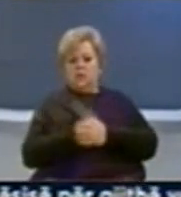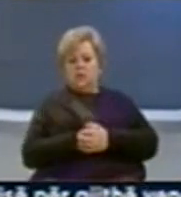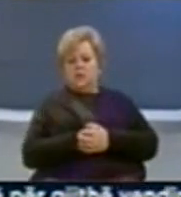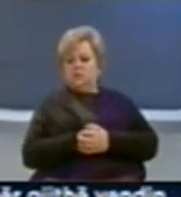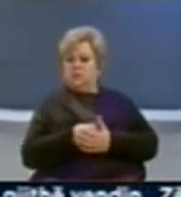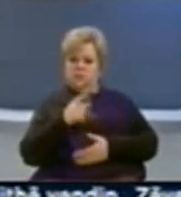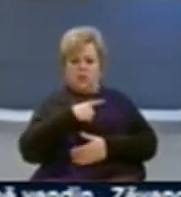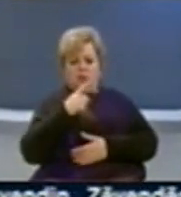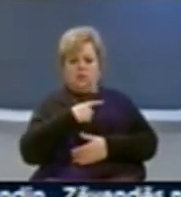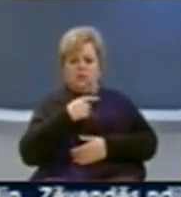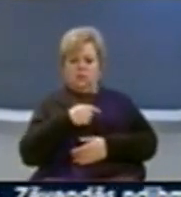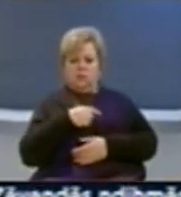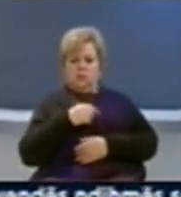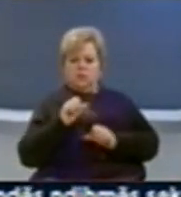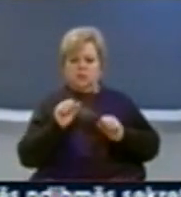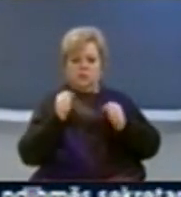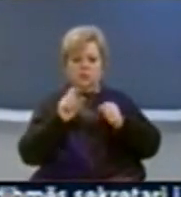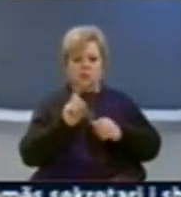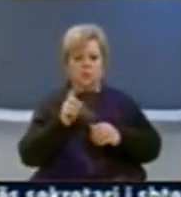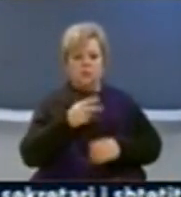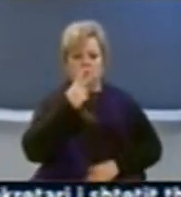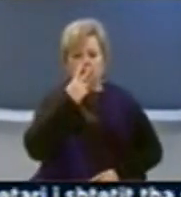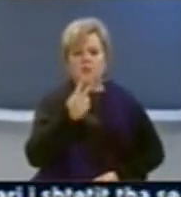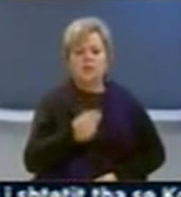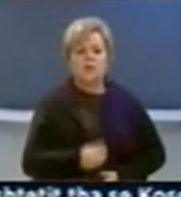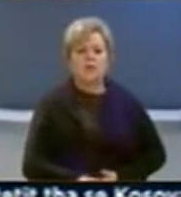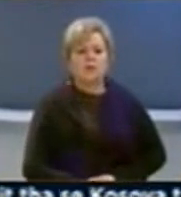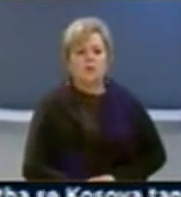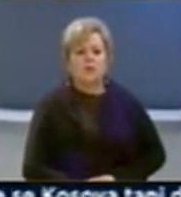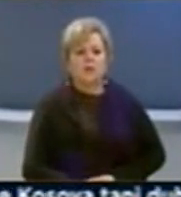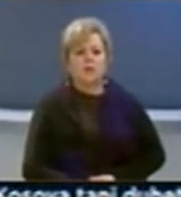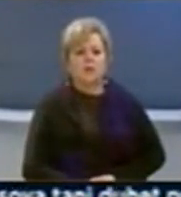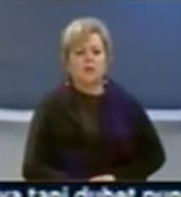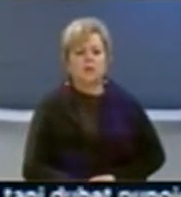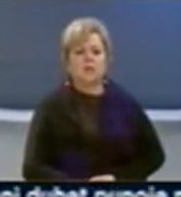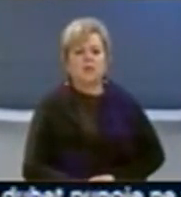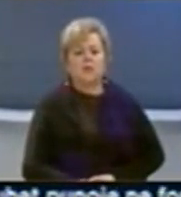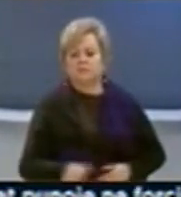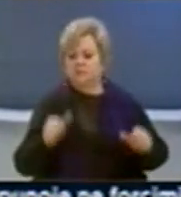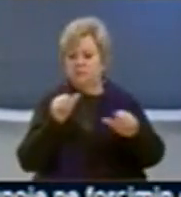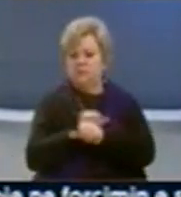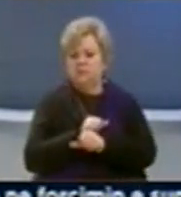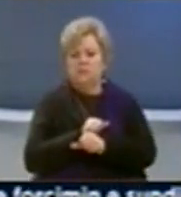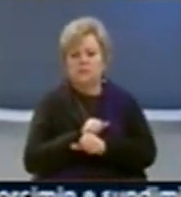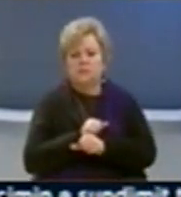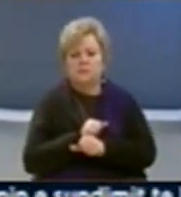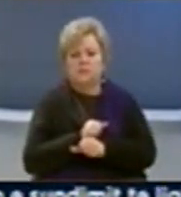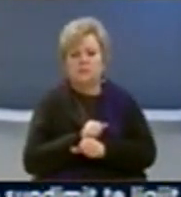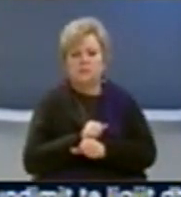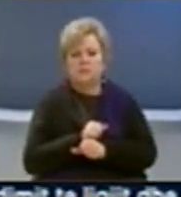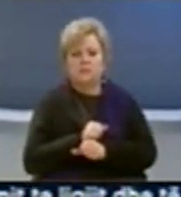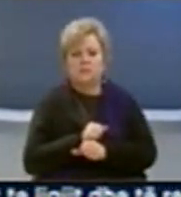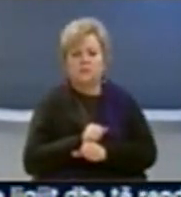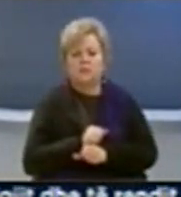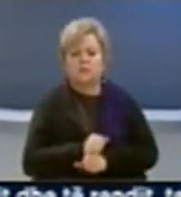gotë, mos bëni euforik, se po bëni diçka që koha kom e tregu që kom e qenë gabim. Kjo është rëmullaksimi